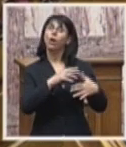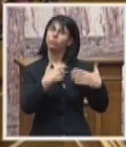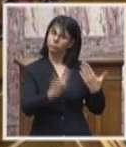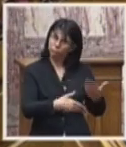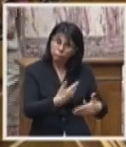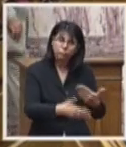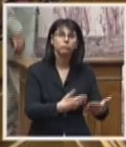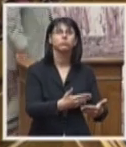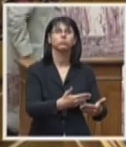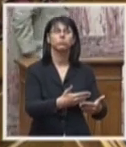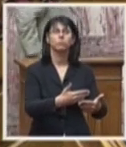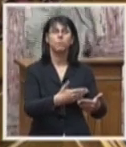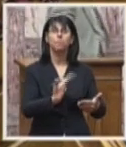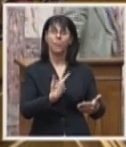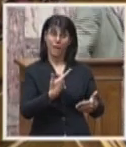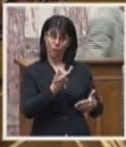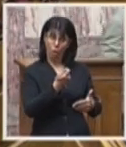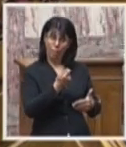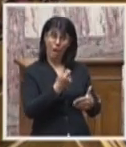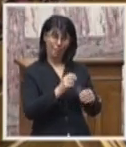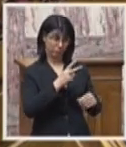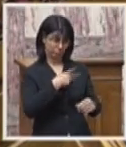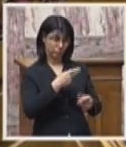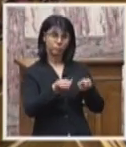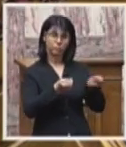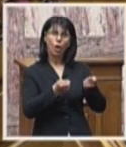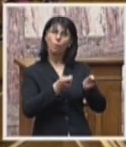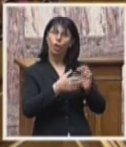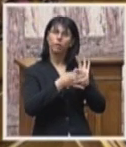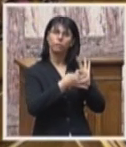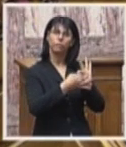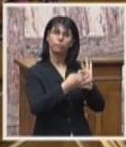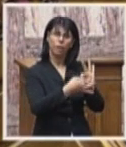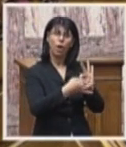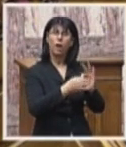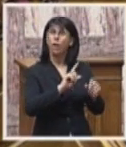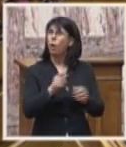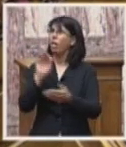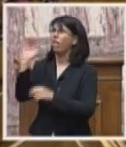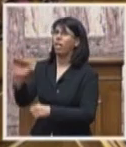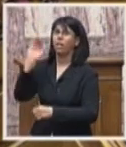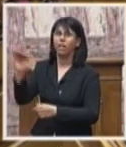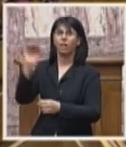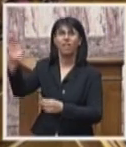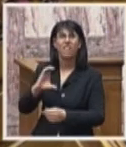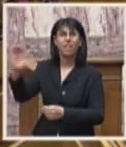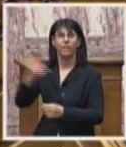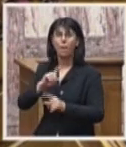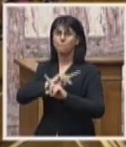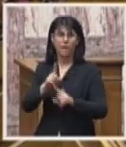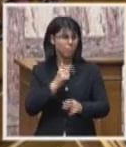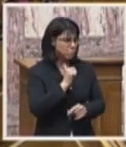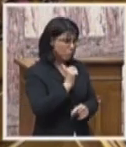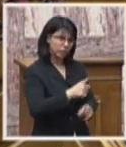φτιάξτε και μια οικονομία βιώσιμη για να μην μας χρειάζεστε, για να σταθείτε στα δικά σας